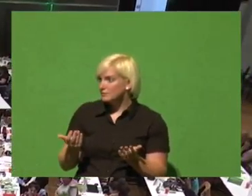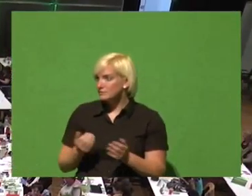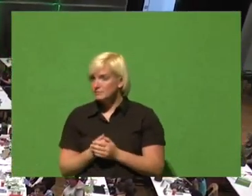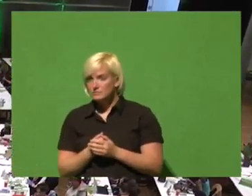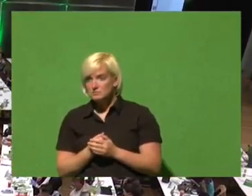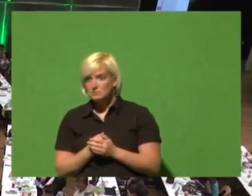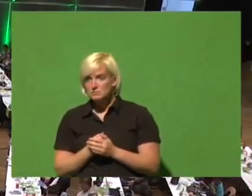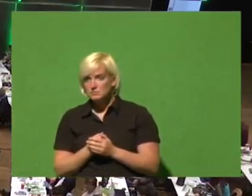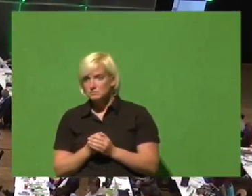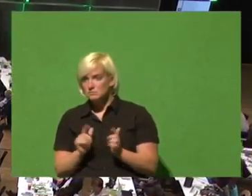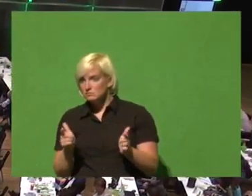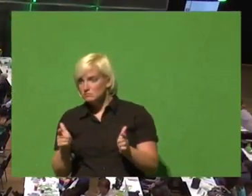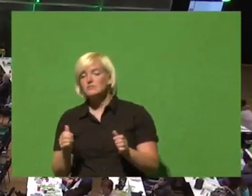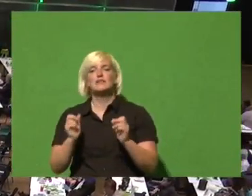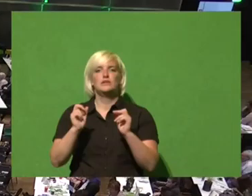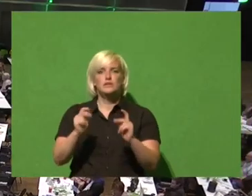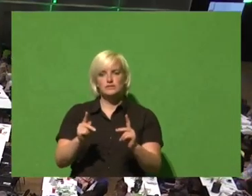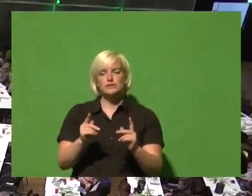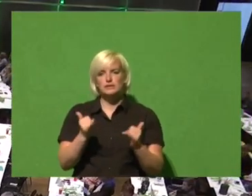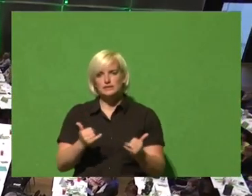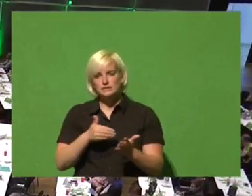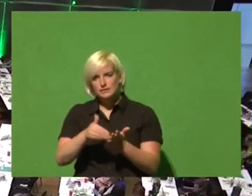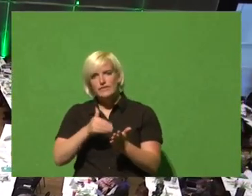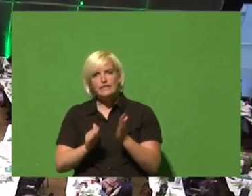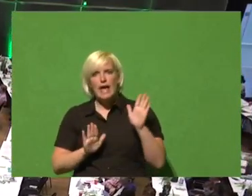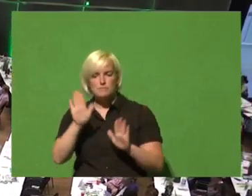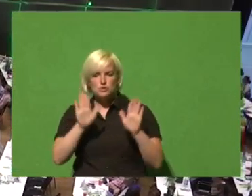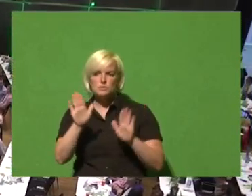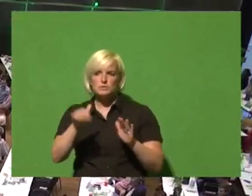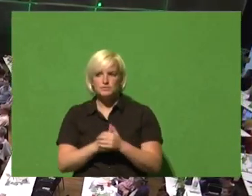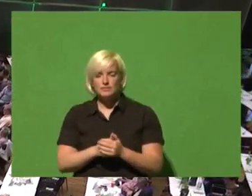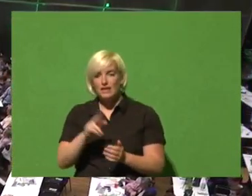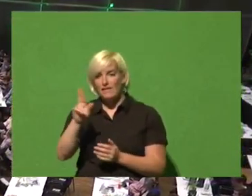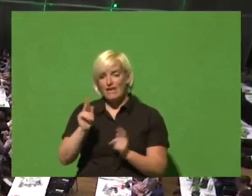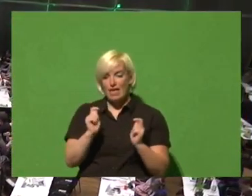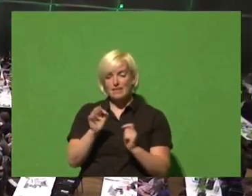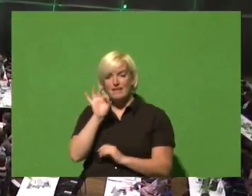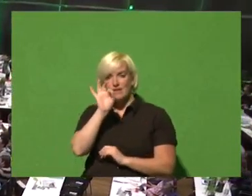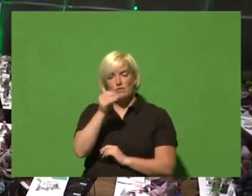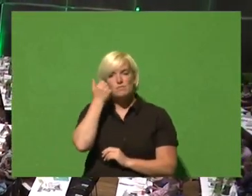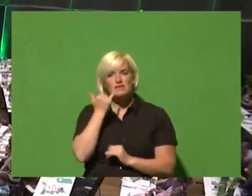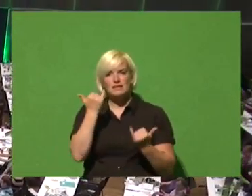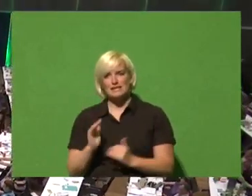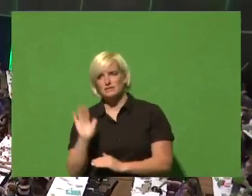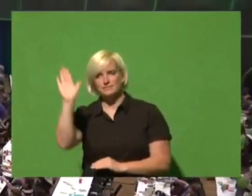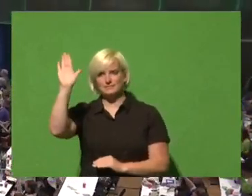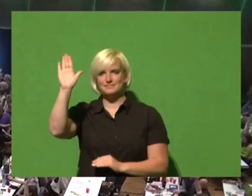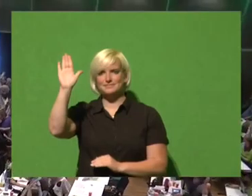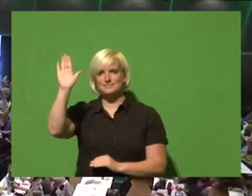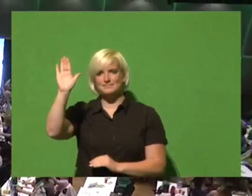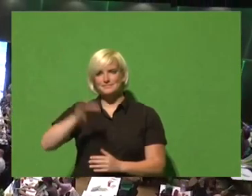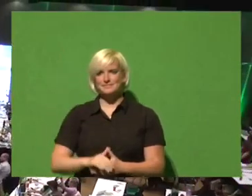Das ist nicht der Fall. Dann können wir direkt zur Abstimmung kommen. Wer diesem Antrag zustimmen möchte, bitte ich jetzt um das Kartenzeichen.